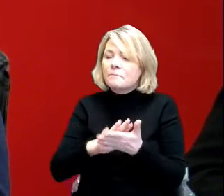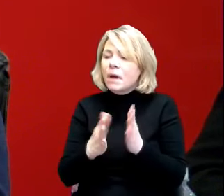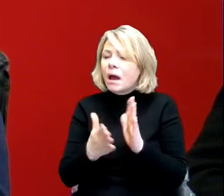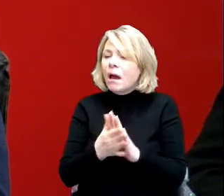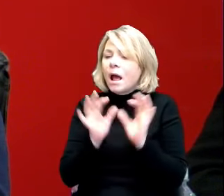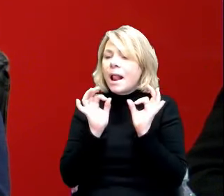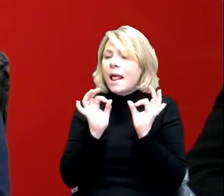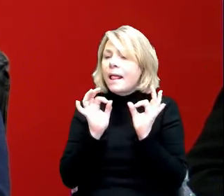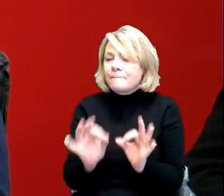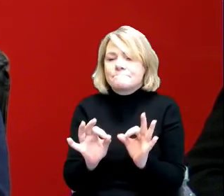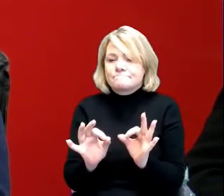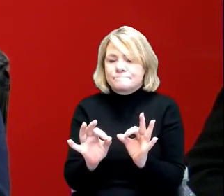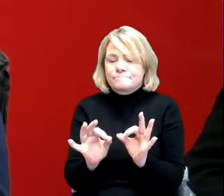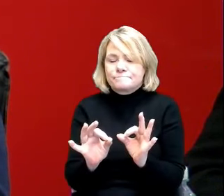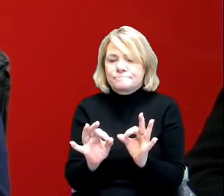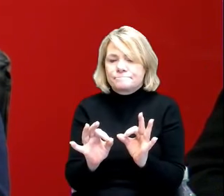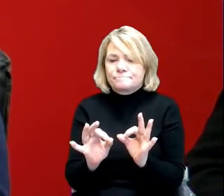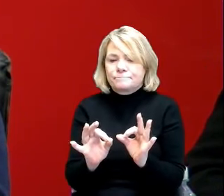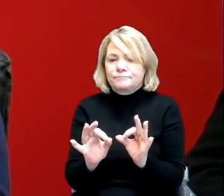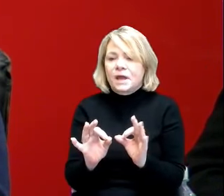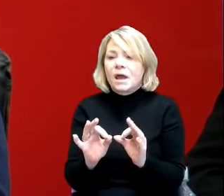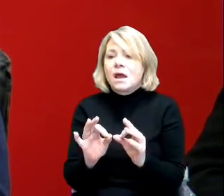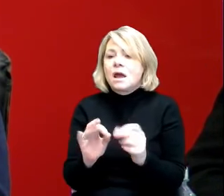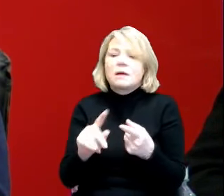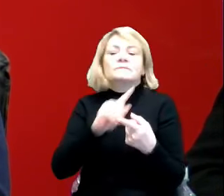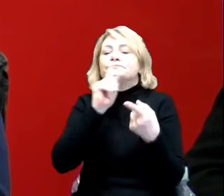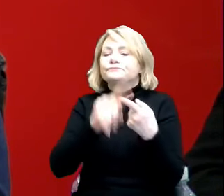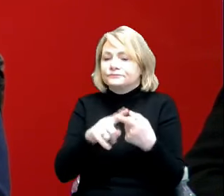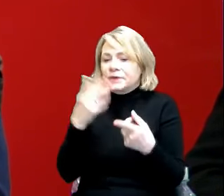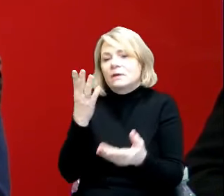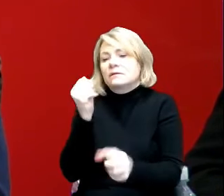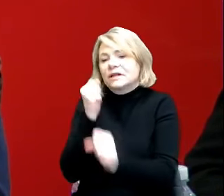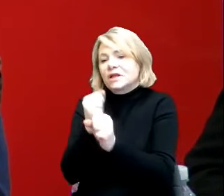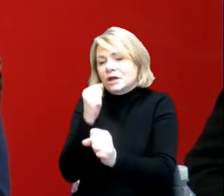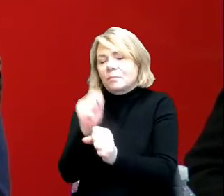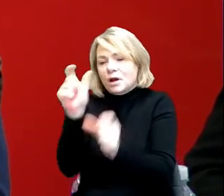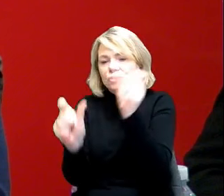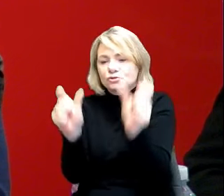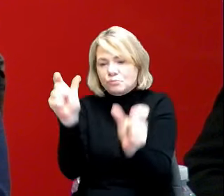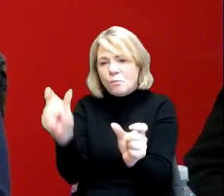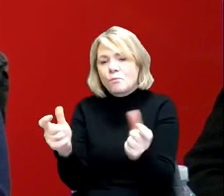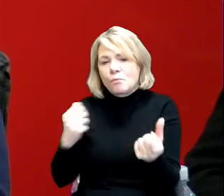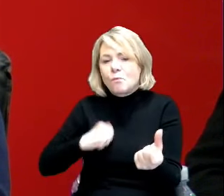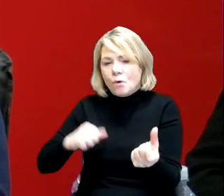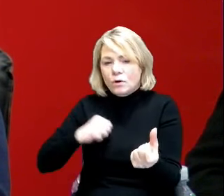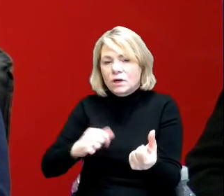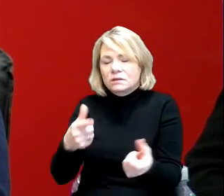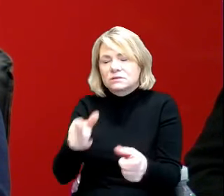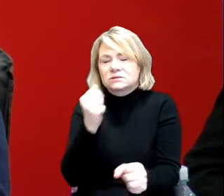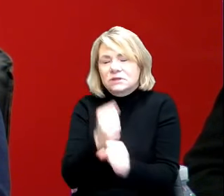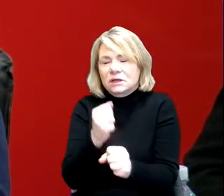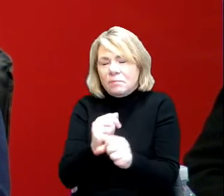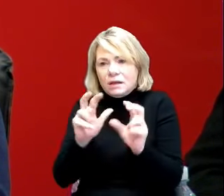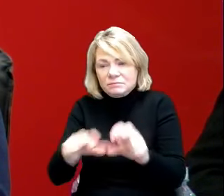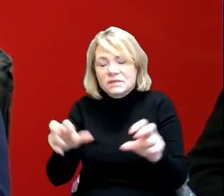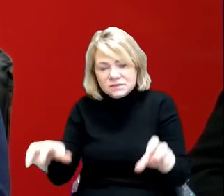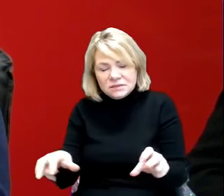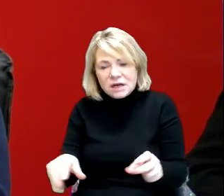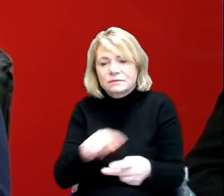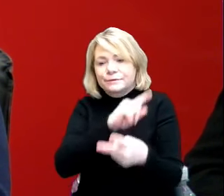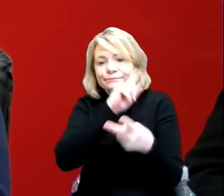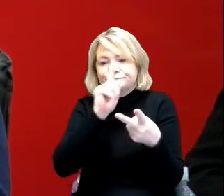visų pirma tai yra žmonės ir ir ir kurie dirba administracijoj antras dalykas